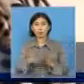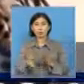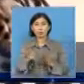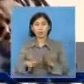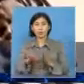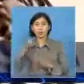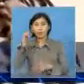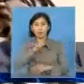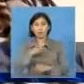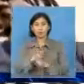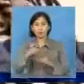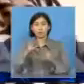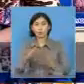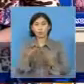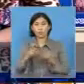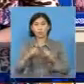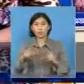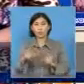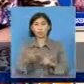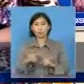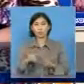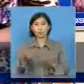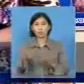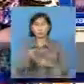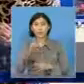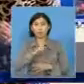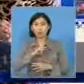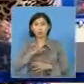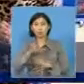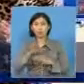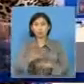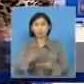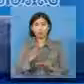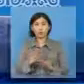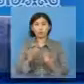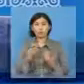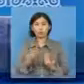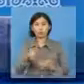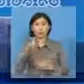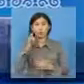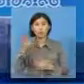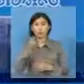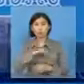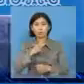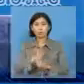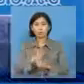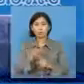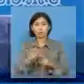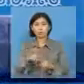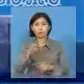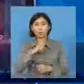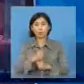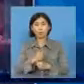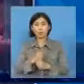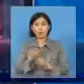1989 жылдан бері қызметте. Кітапханашы, мәдени бұқаралық іс-шаралардың нұсқаушысы болды. Бүгінде жастармен жұмыс жөніндегі әдіскер болып еңбек